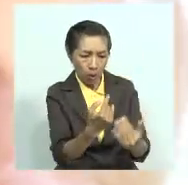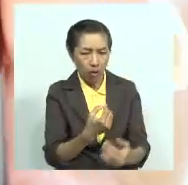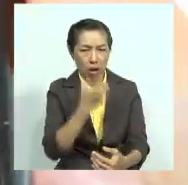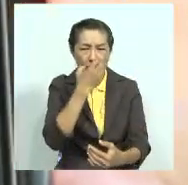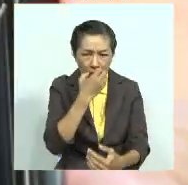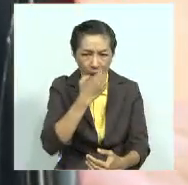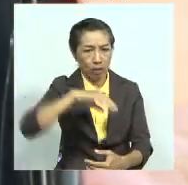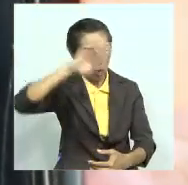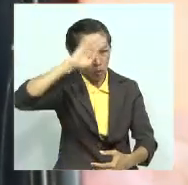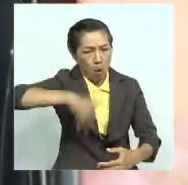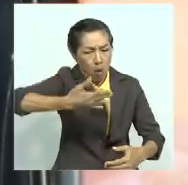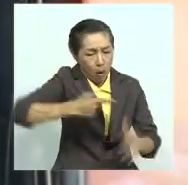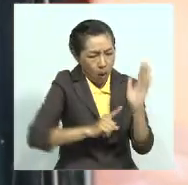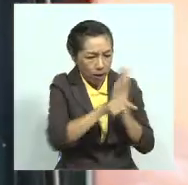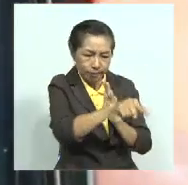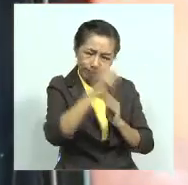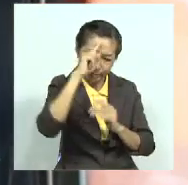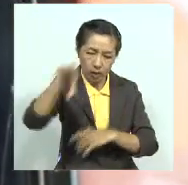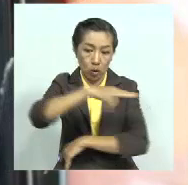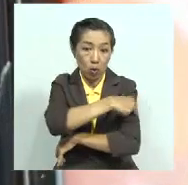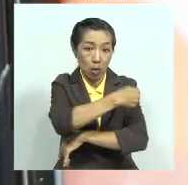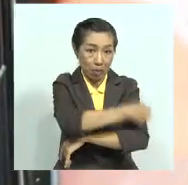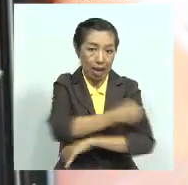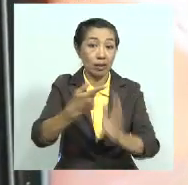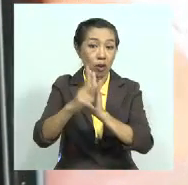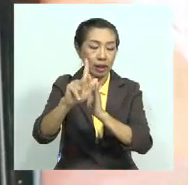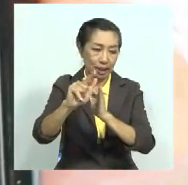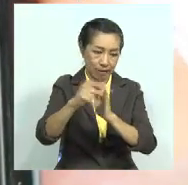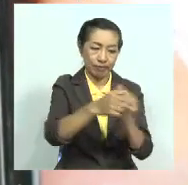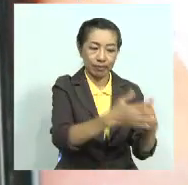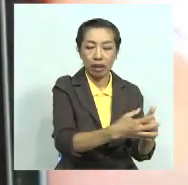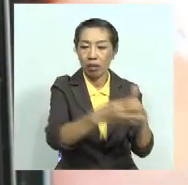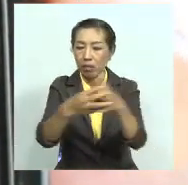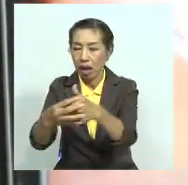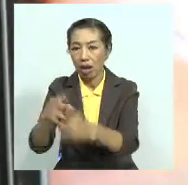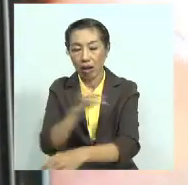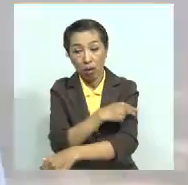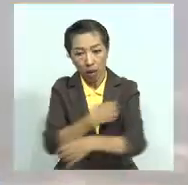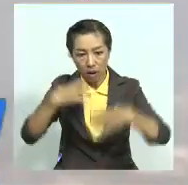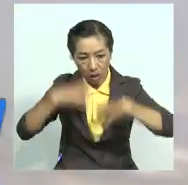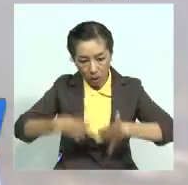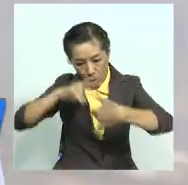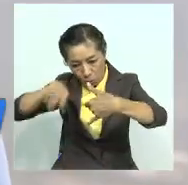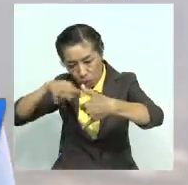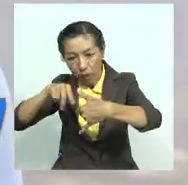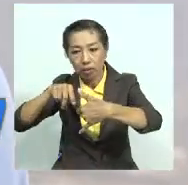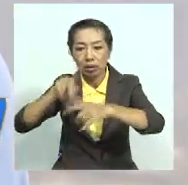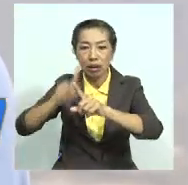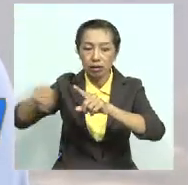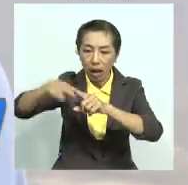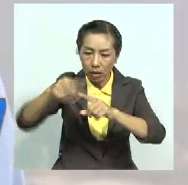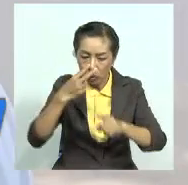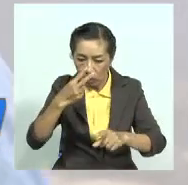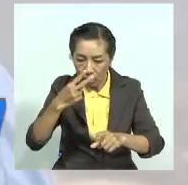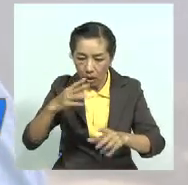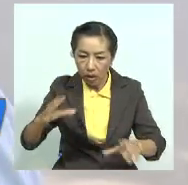นนะครับจึงพาไปส่งโรงพยาบาลในตัวเมืองขอนแก่นทางคุณหมอเนี่ยก็ได้ทำการตรวจร่างกายเอ็กซเรย์ปอดตรวจหาสาเหตุของอาการป่วย